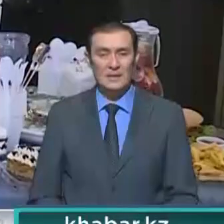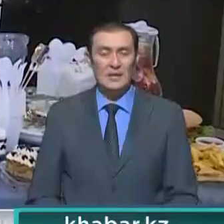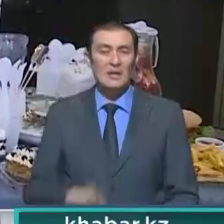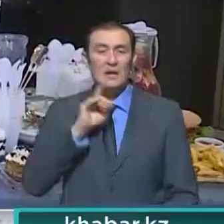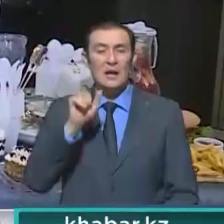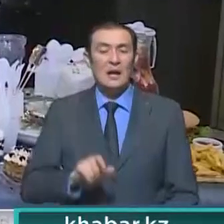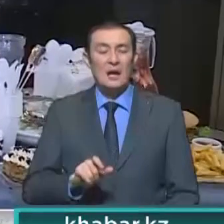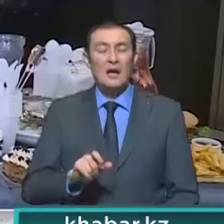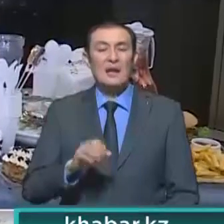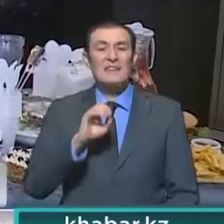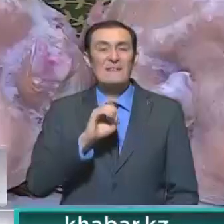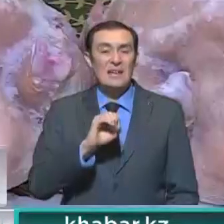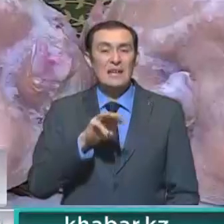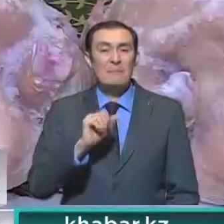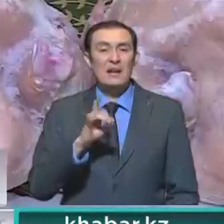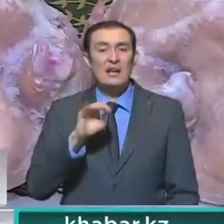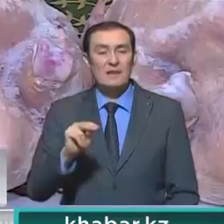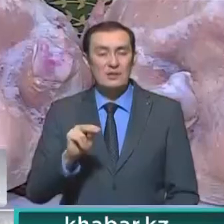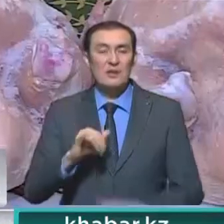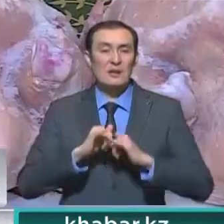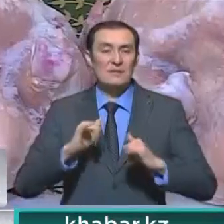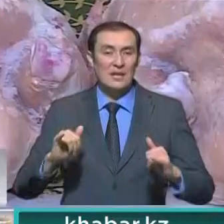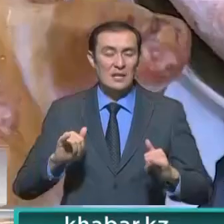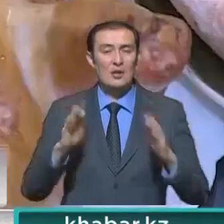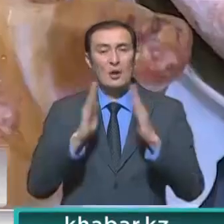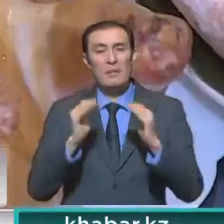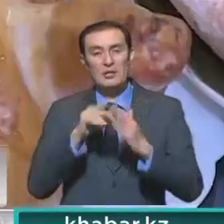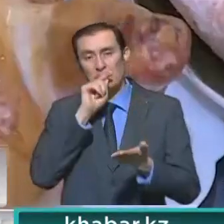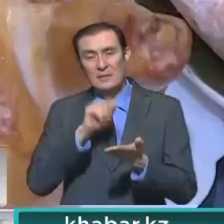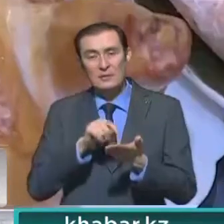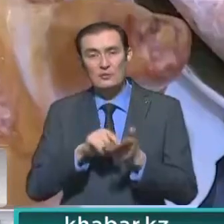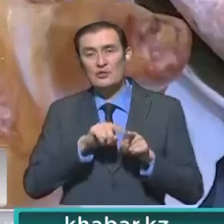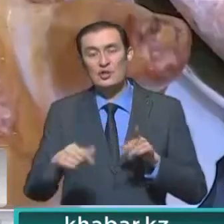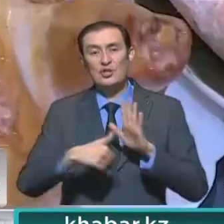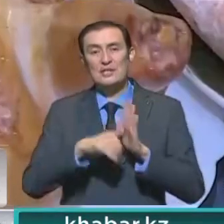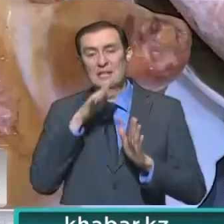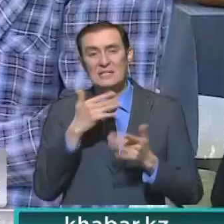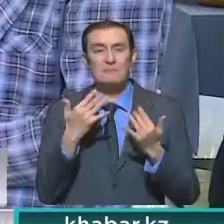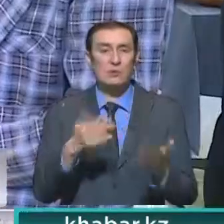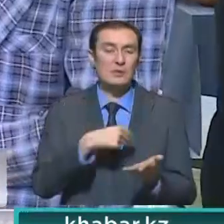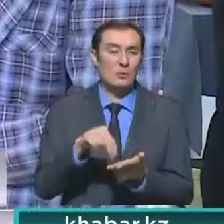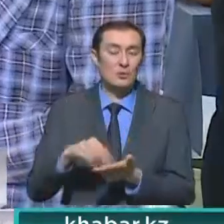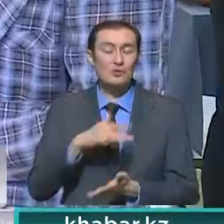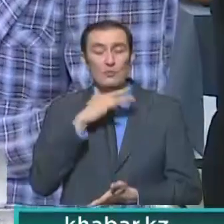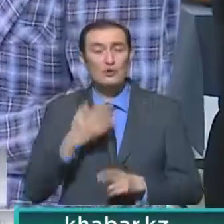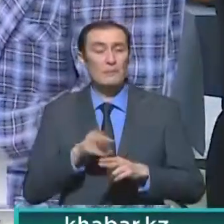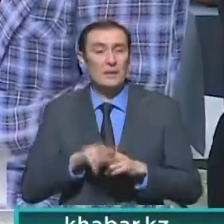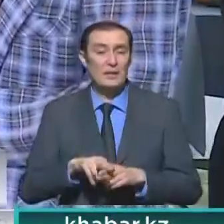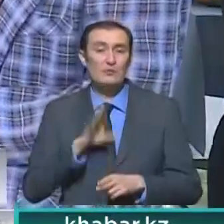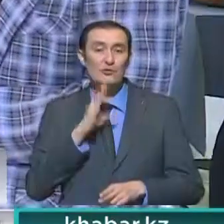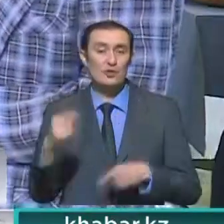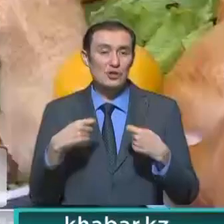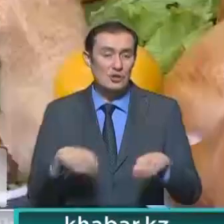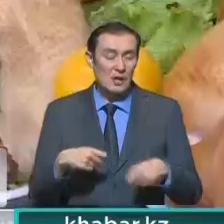Жительница Алгинского района Евгения Макаревич занимается разведением домашних птиц вот уже 6 лет. Спрос на продукцию большой, поэтому